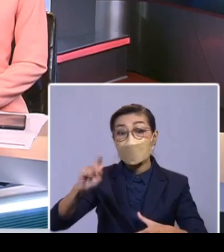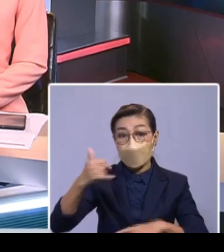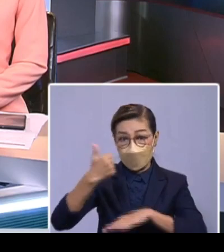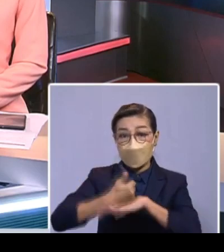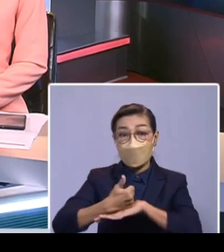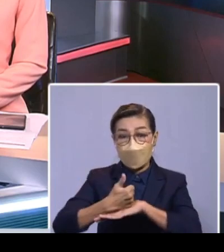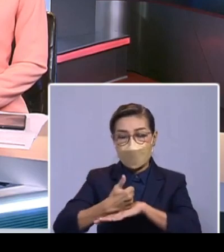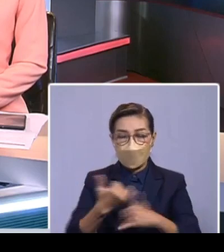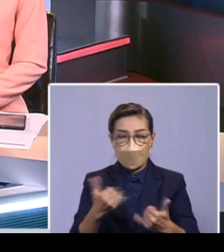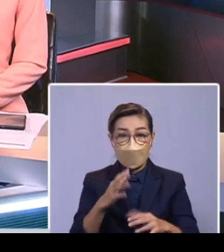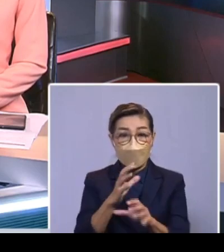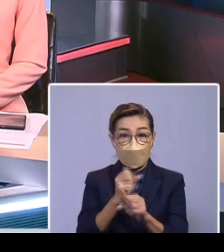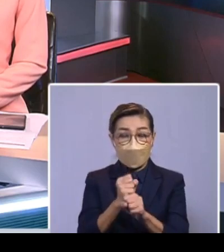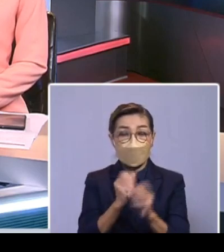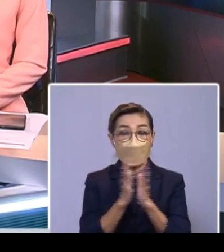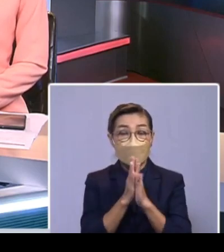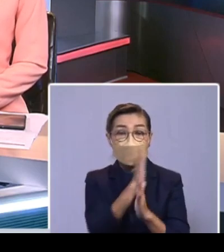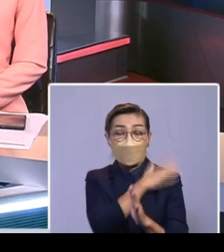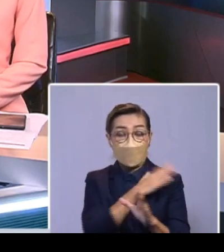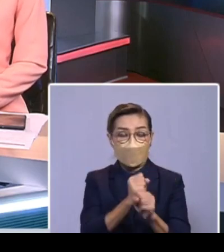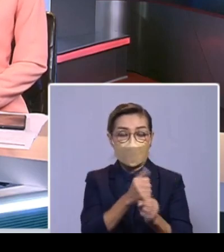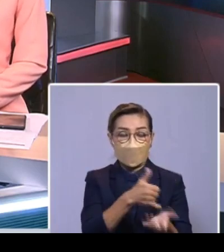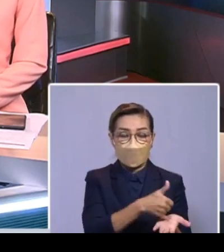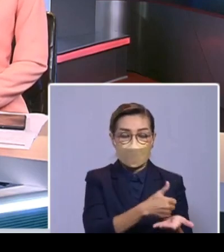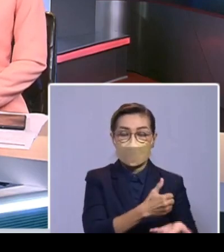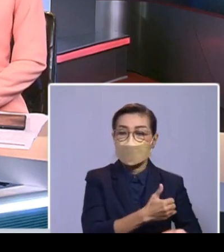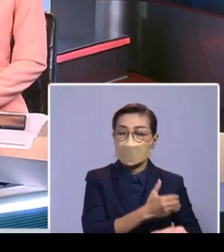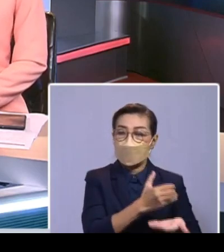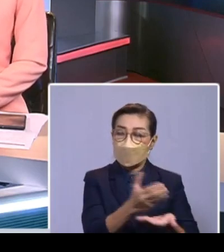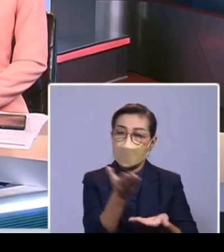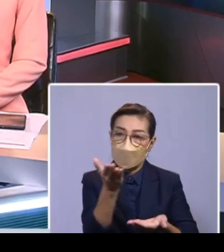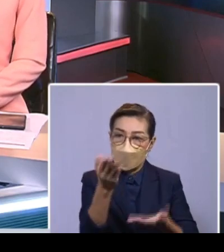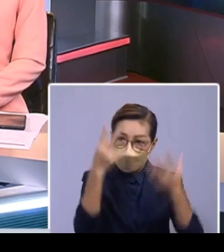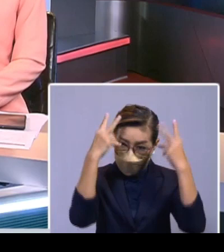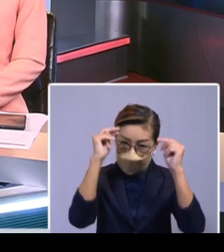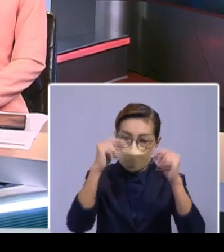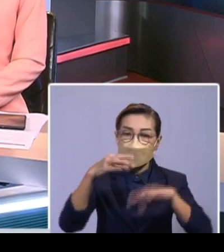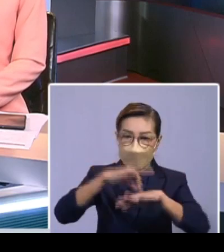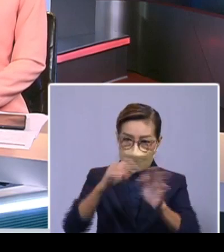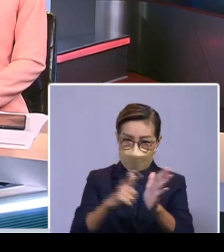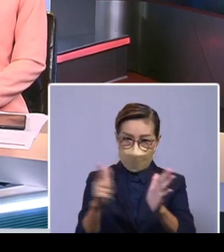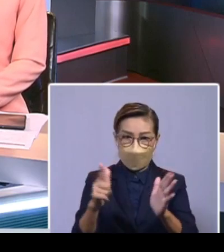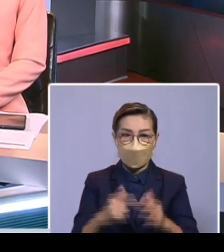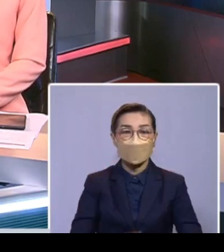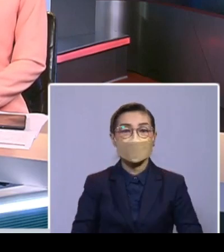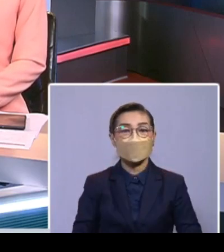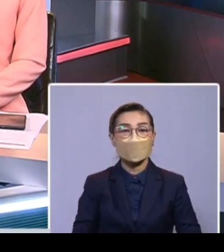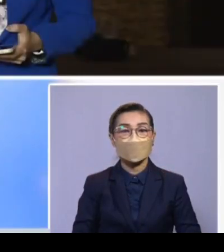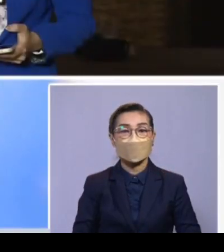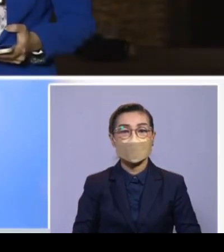ตพลเอกประยุทธ์ให้ลาออกจากตำแหน่งนายกรัฐมนตรีเดี๋ยวเราติดตามจากรายงานสดกันครับ